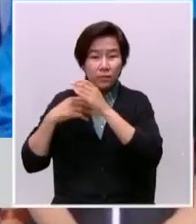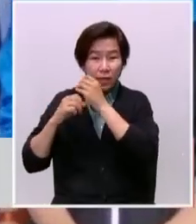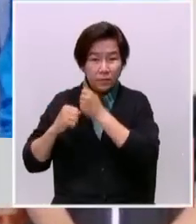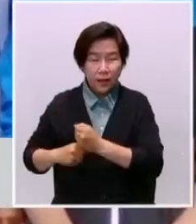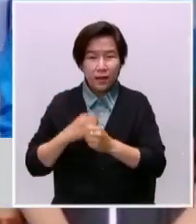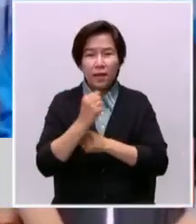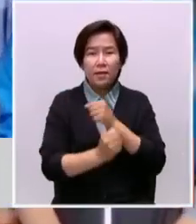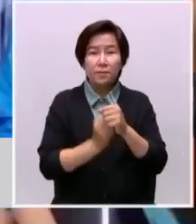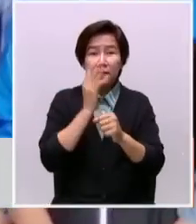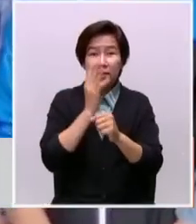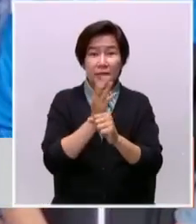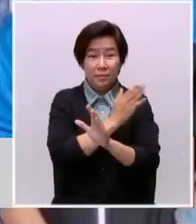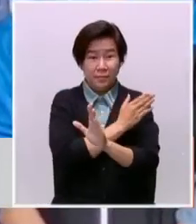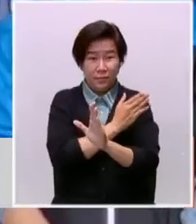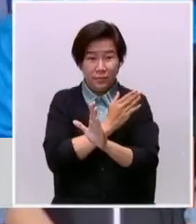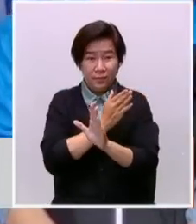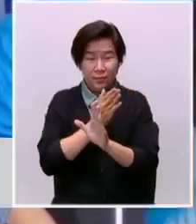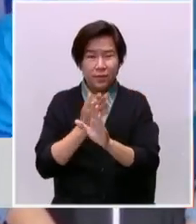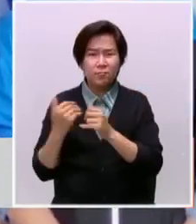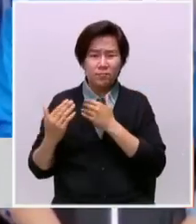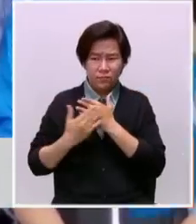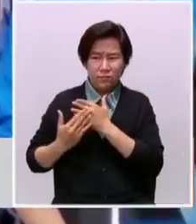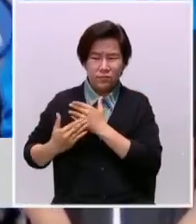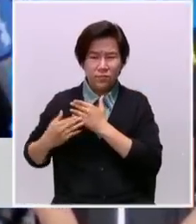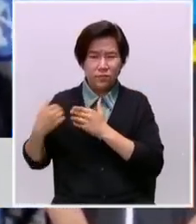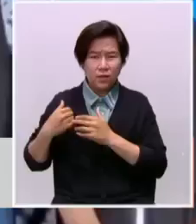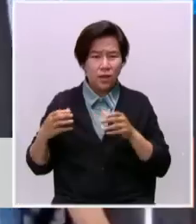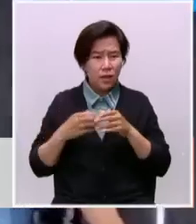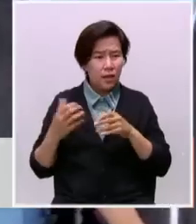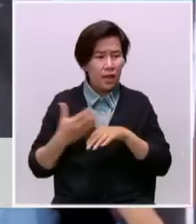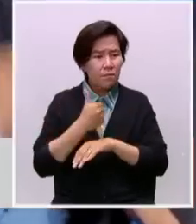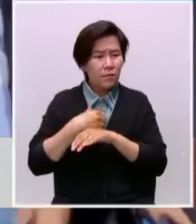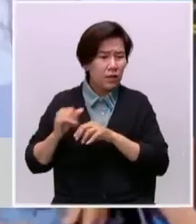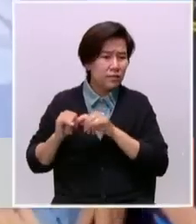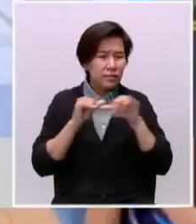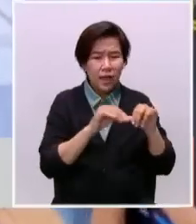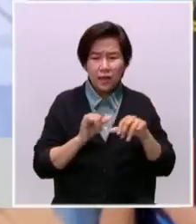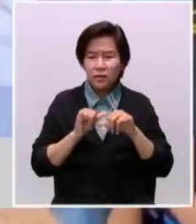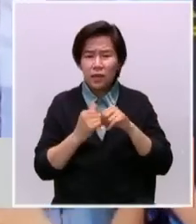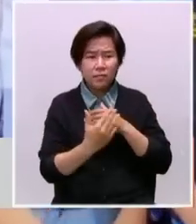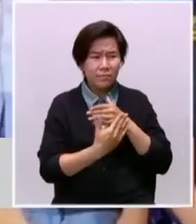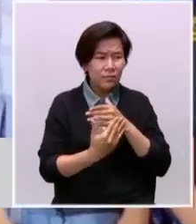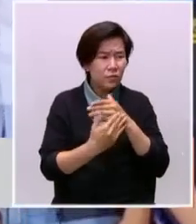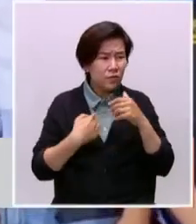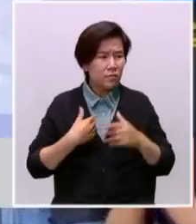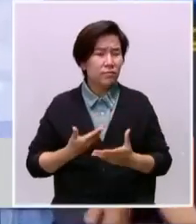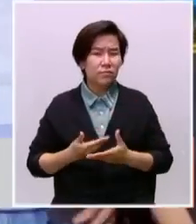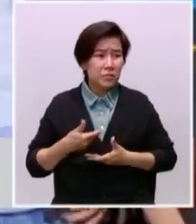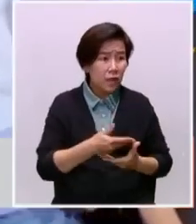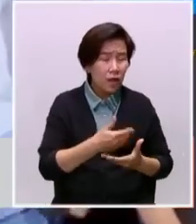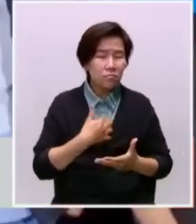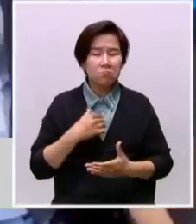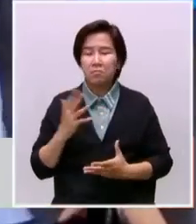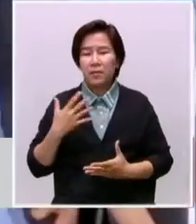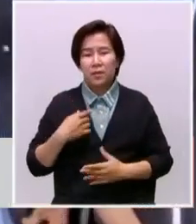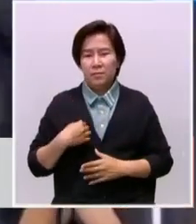ชเวปีที่ผ่านมาค่ะมีคนชักชวนให้ไปอยู่พรรคอื่นหรือว่าไปตั้งพรแต่ตนเองก็ไม่ได้ไปไหนเพราะ